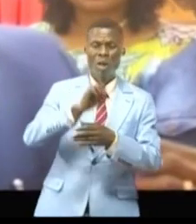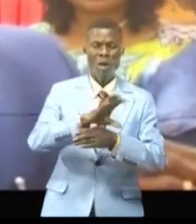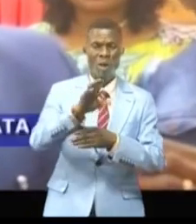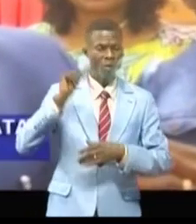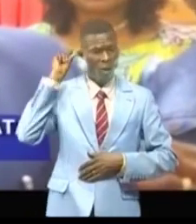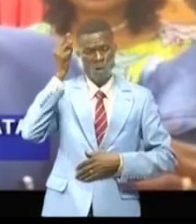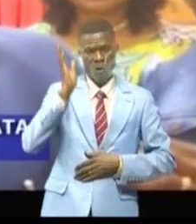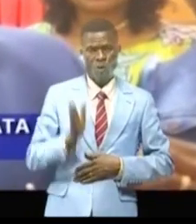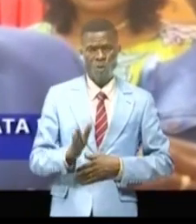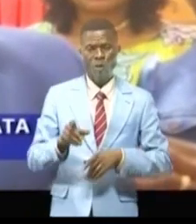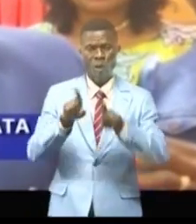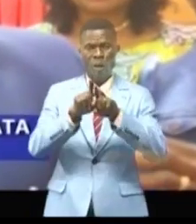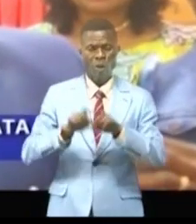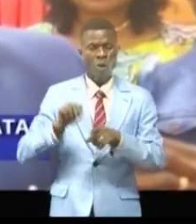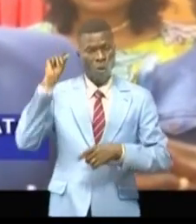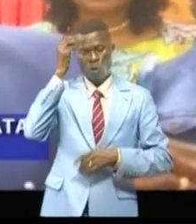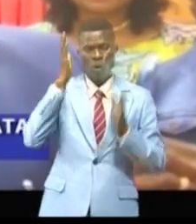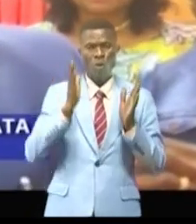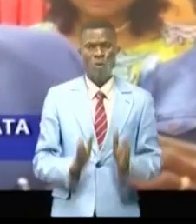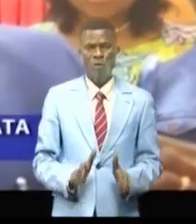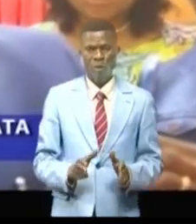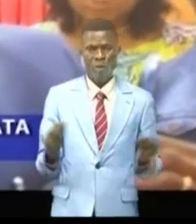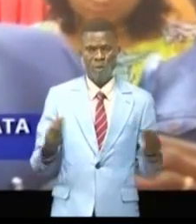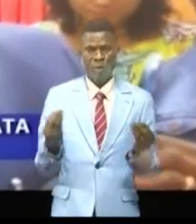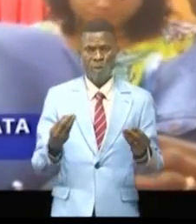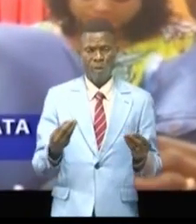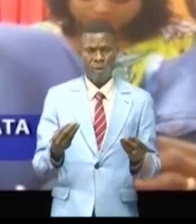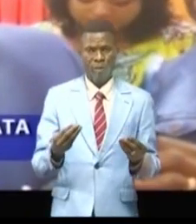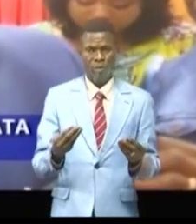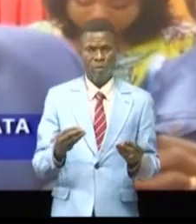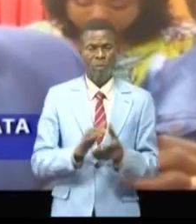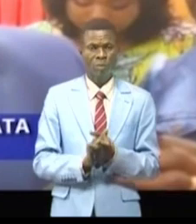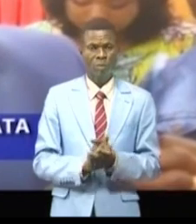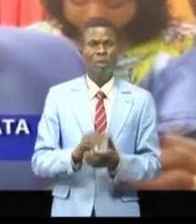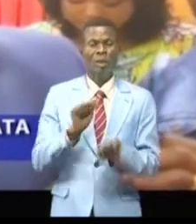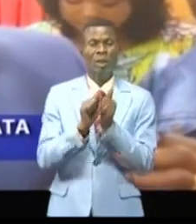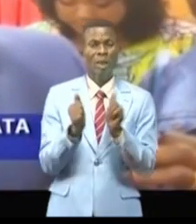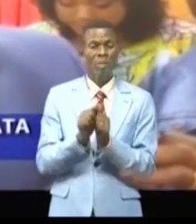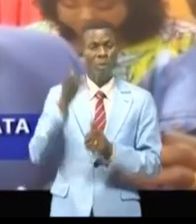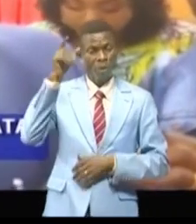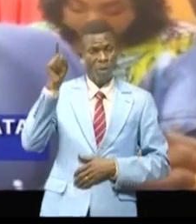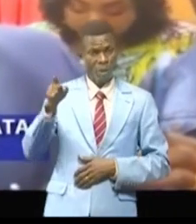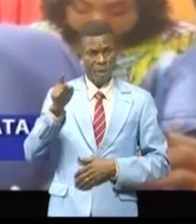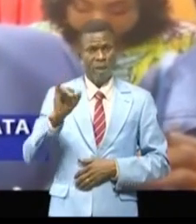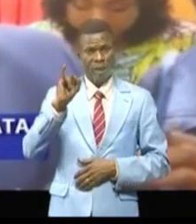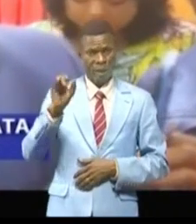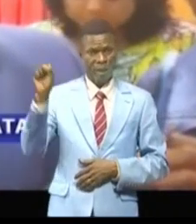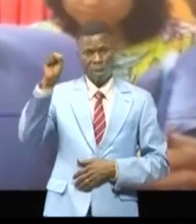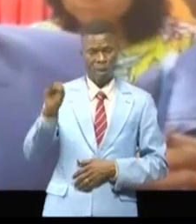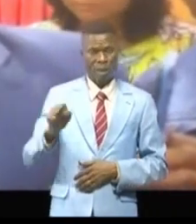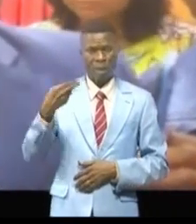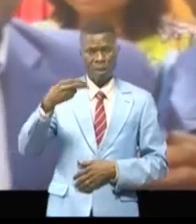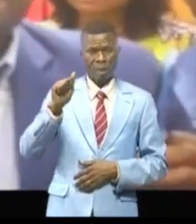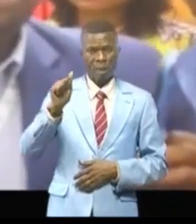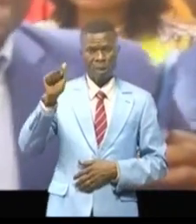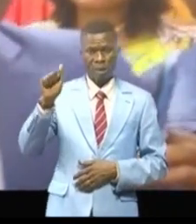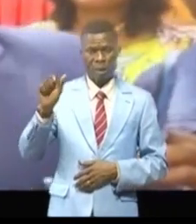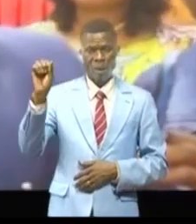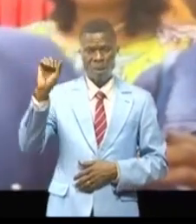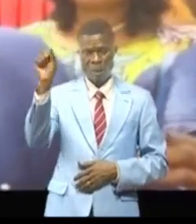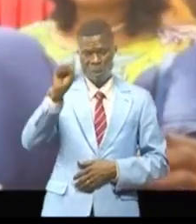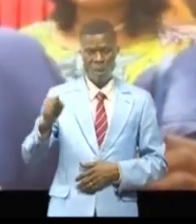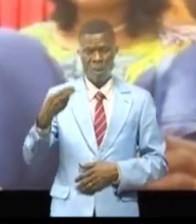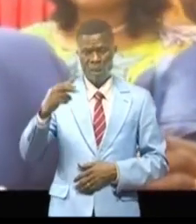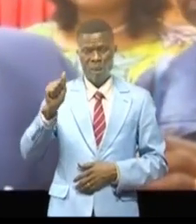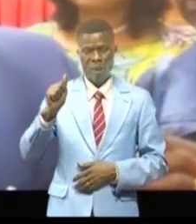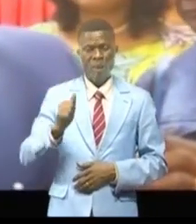gouvernement, pour que la parking de Ishasha puisse être arrangée pour recevoir toutes ces